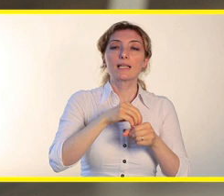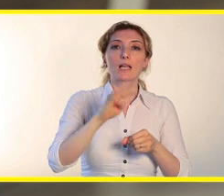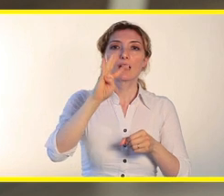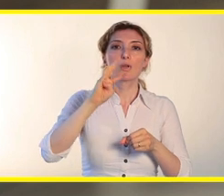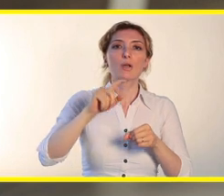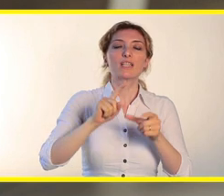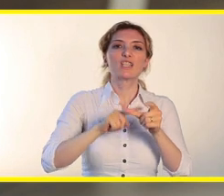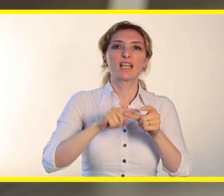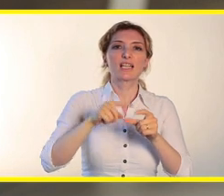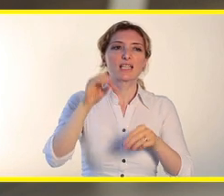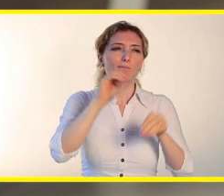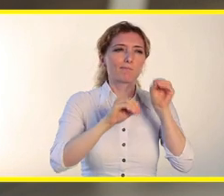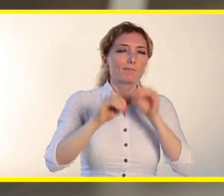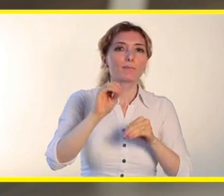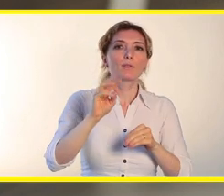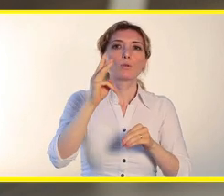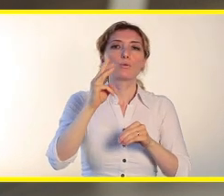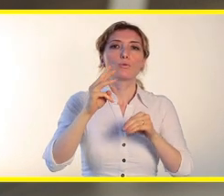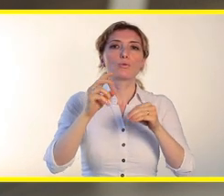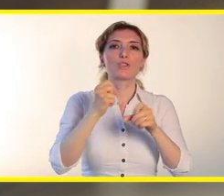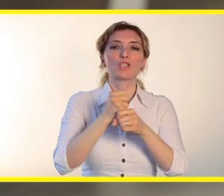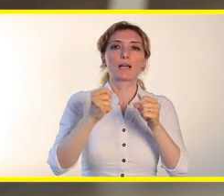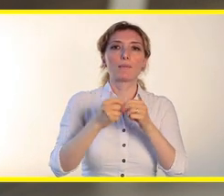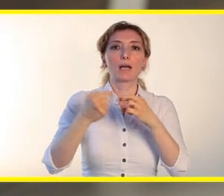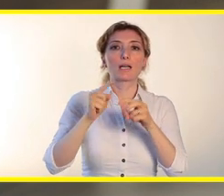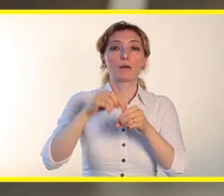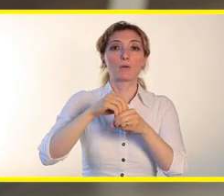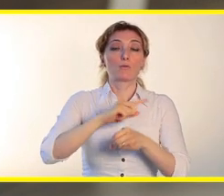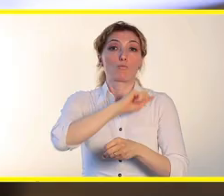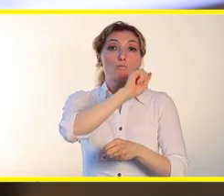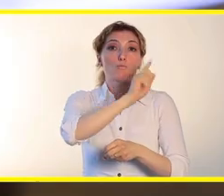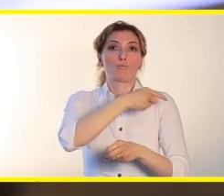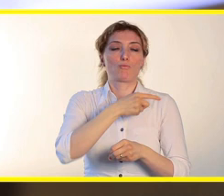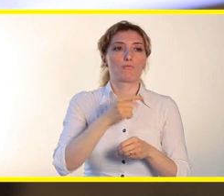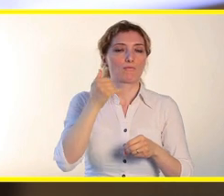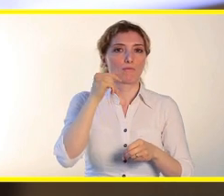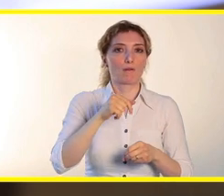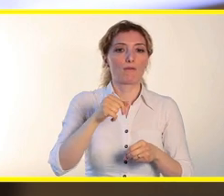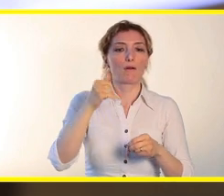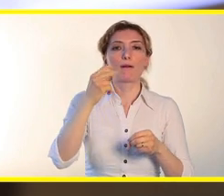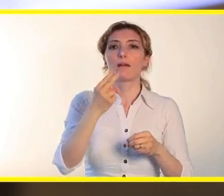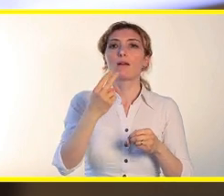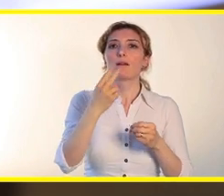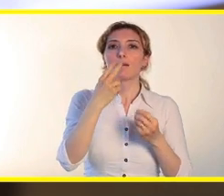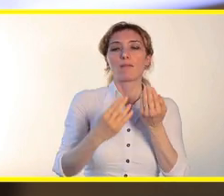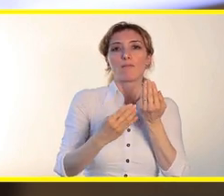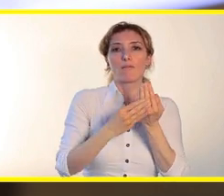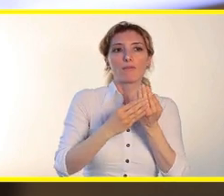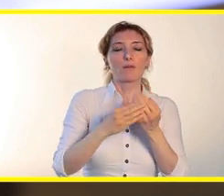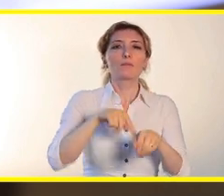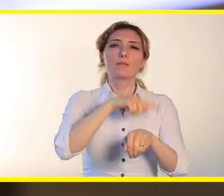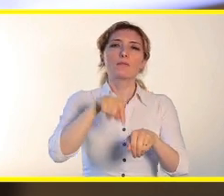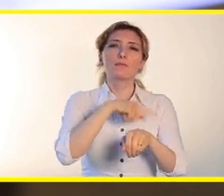çekirdekli işlemcisi ve 3 GB RAM'i sayesinde güçlü bir performans sağlıyor. Güçlü bataryası sayesinde daha uzun